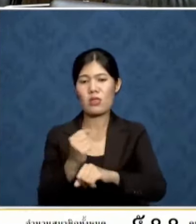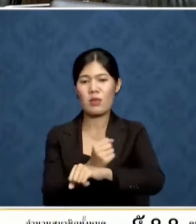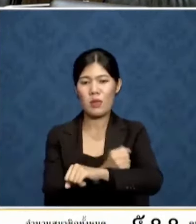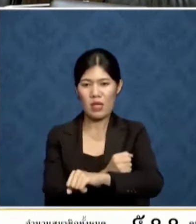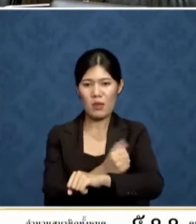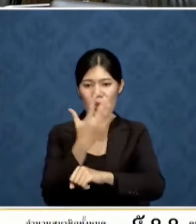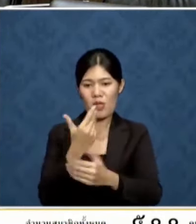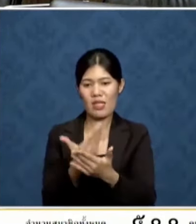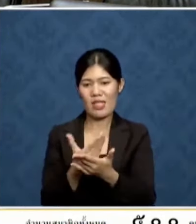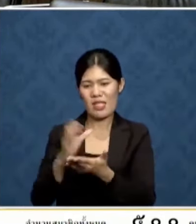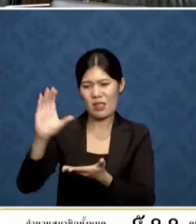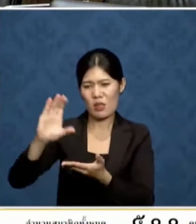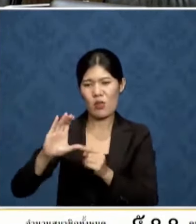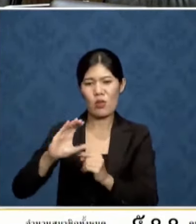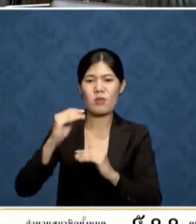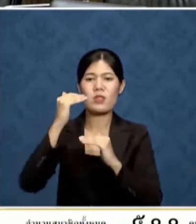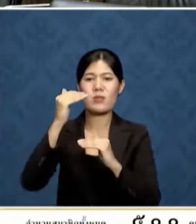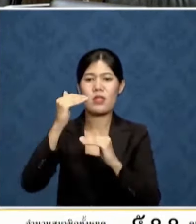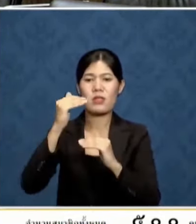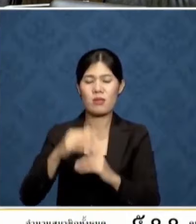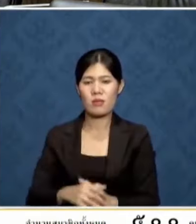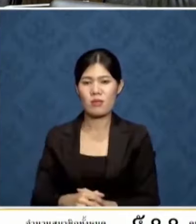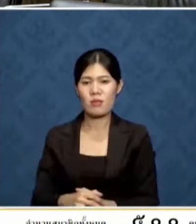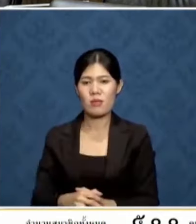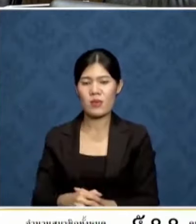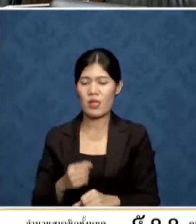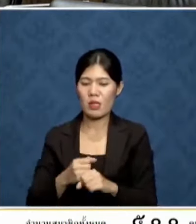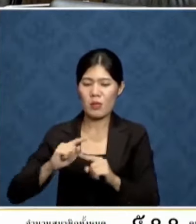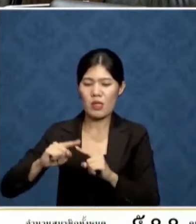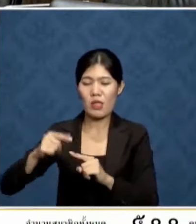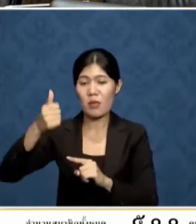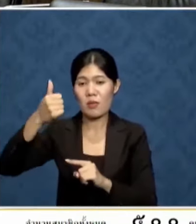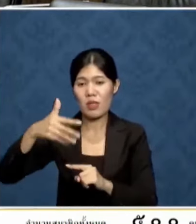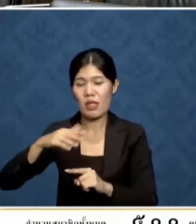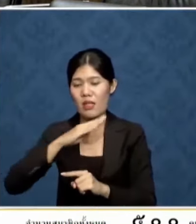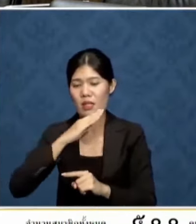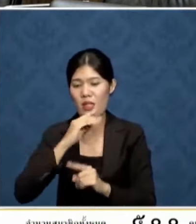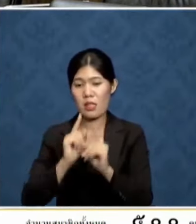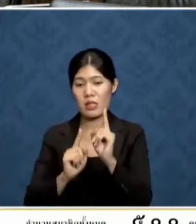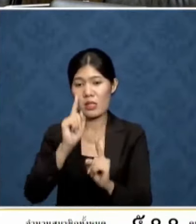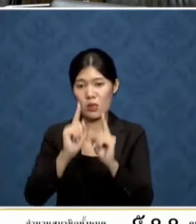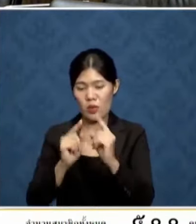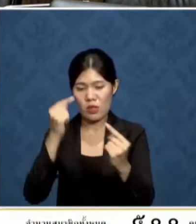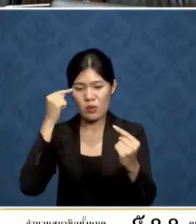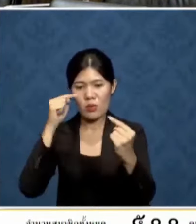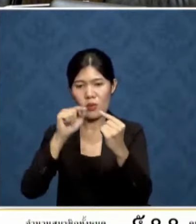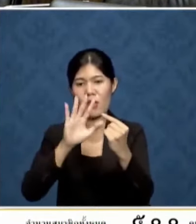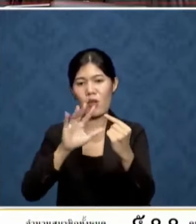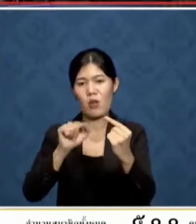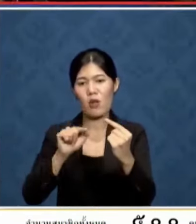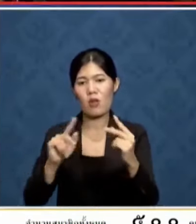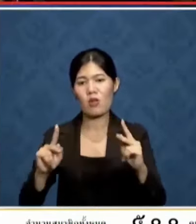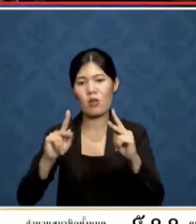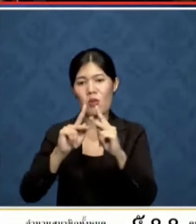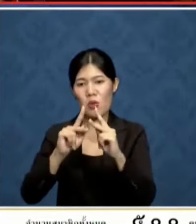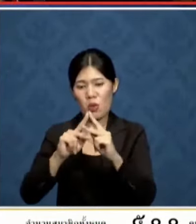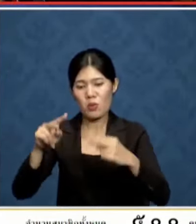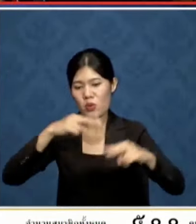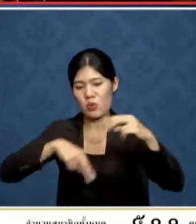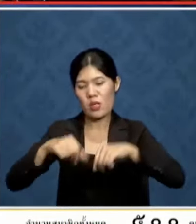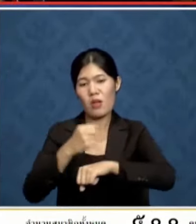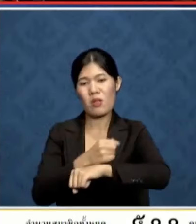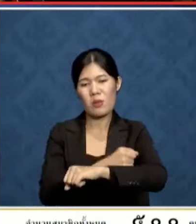ครับและงบประมาณที่จำกัดเช่นนี้ก็ทำให้อะไรต่างๆทำได้ไม่มากพอถ้าเรามาดูทั้งตัวชี้วัดและผลสัมฤทธ์ของกรมสวัสดิการและคุ้มครองแรงงานนะครับจะพบว่า